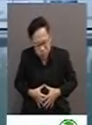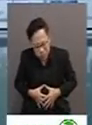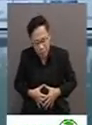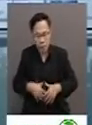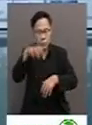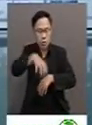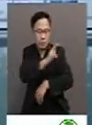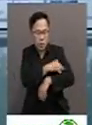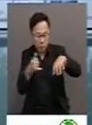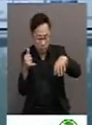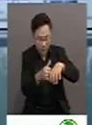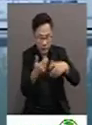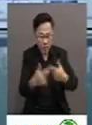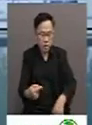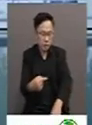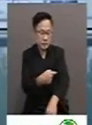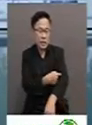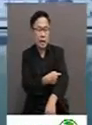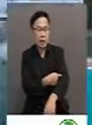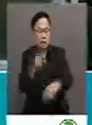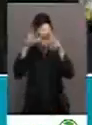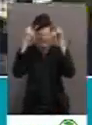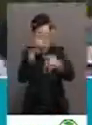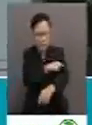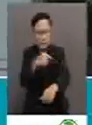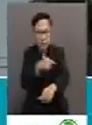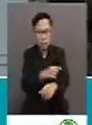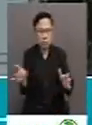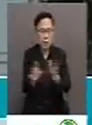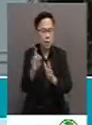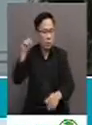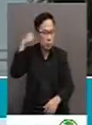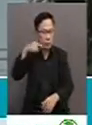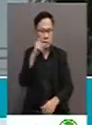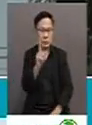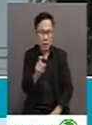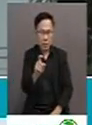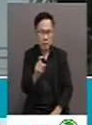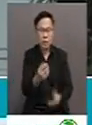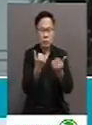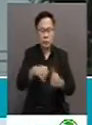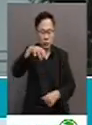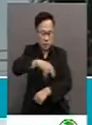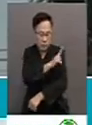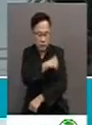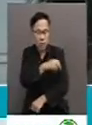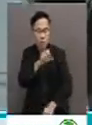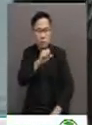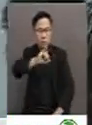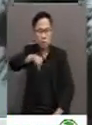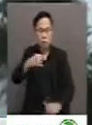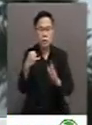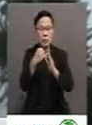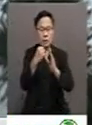ะปรากฏว่าพยาบาลฉีดยาจนถึงขั้นช็อกแล้วก็เสียชีวิตนะคะล่าสุดค่ะสาธารณสุขจังหวัดออกมาเผยผลสอ